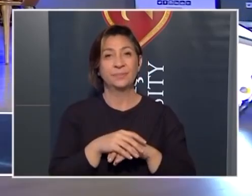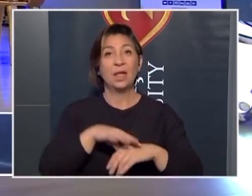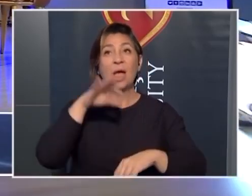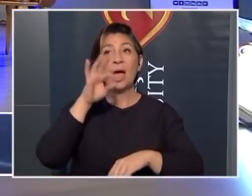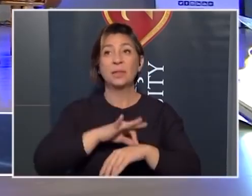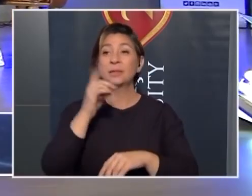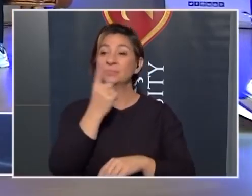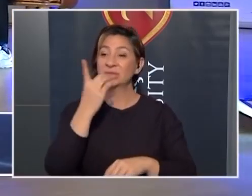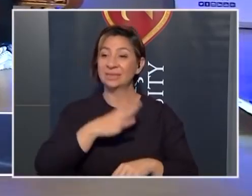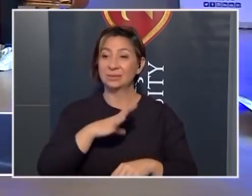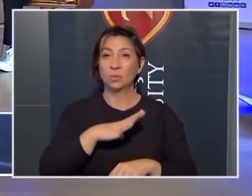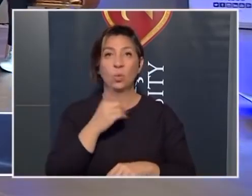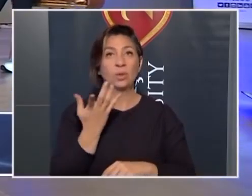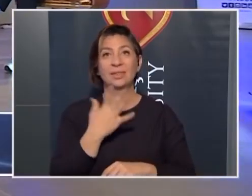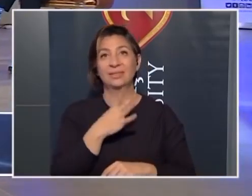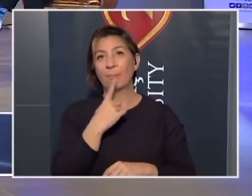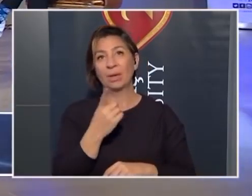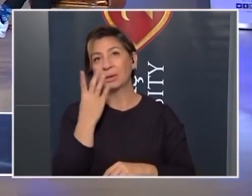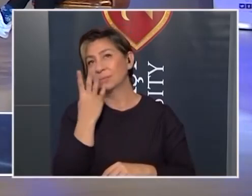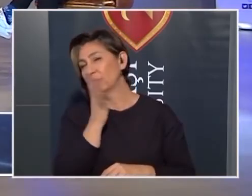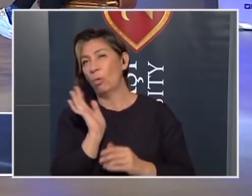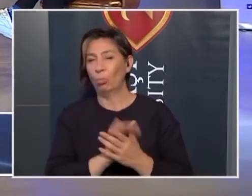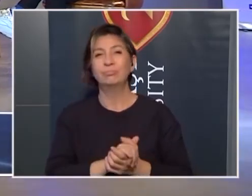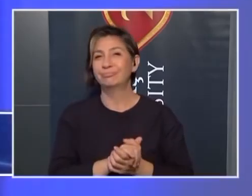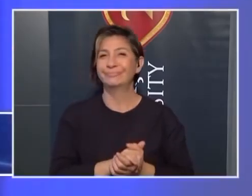anında bir şey isteyen diyor, onu bilmiyorum ne istiyor olabilir.